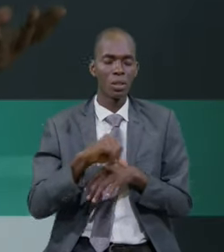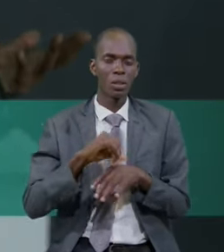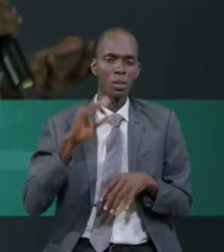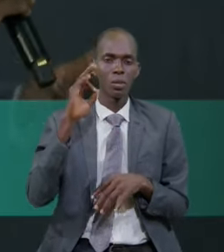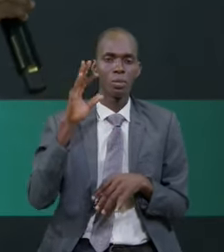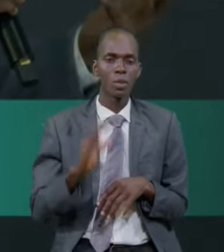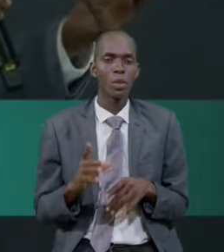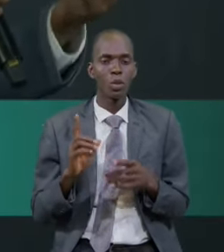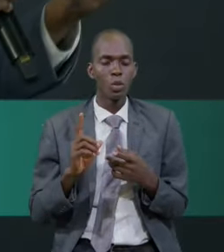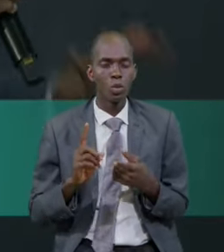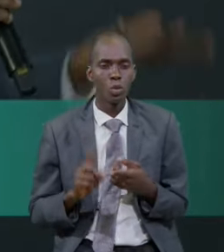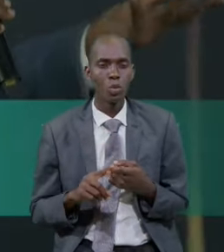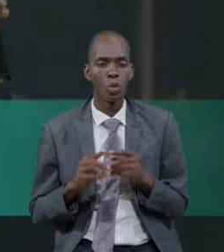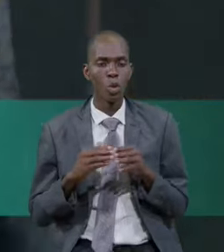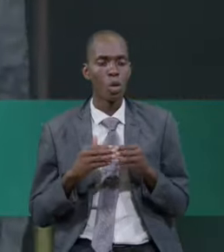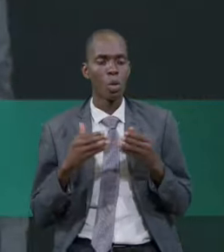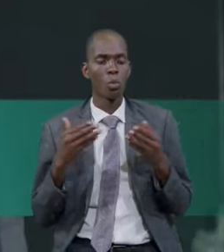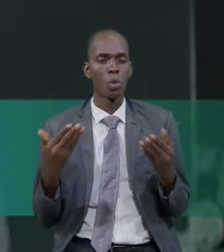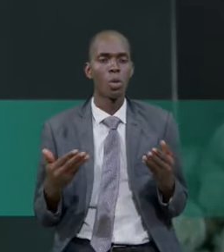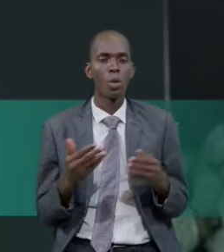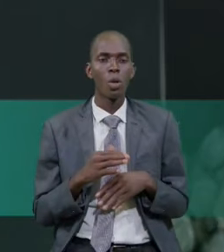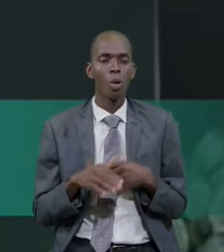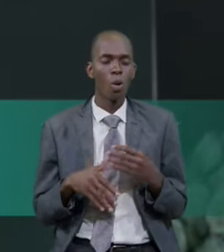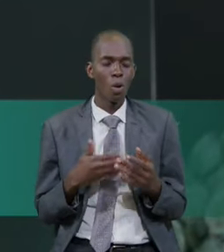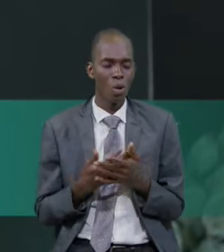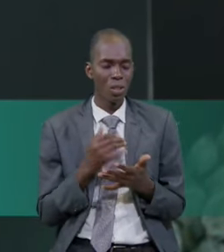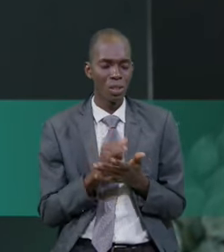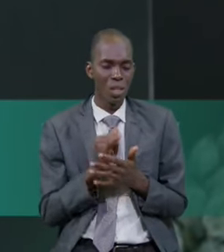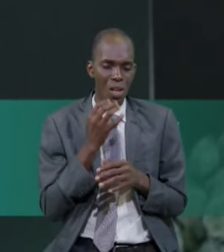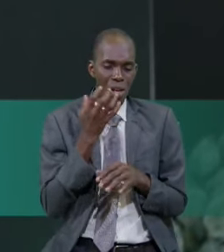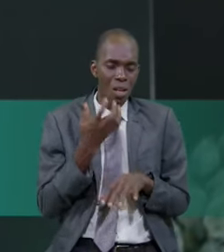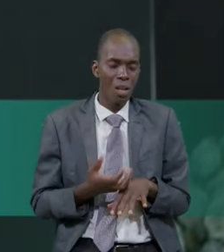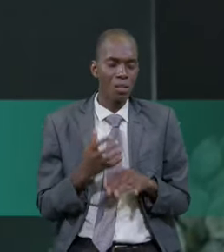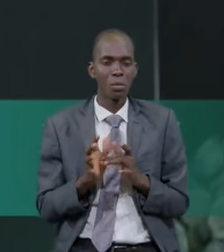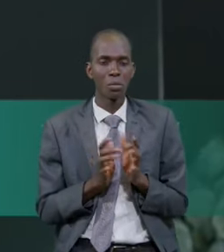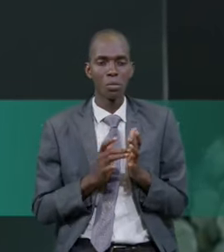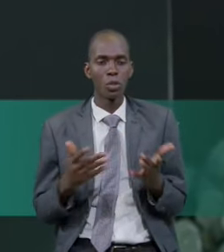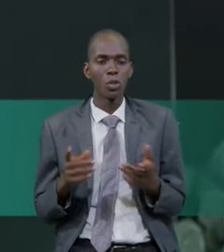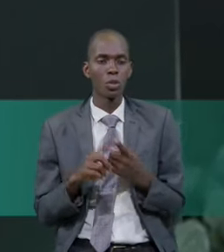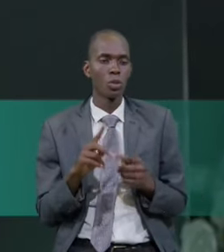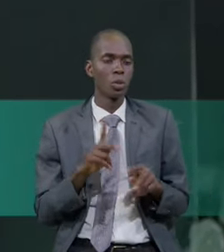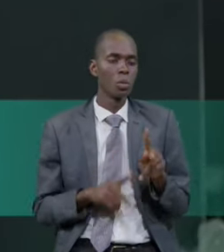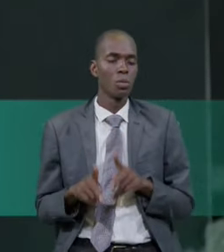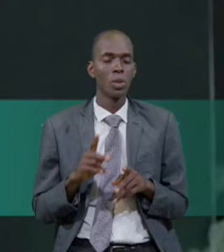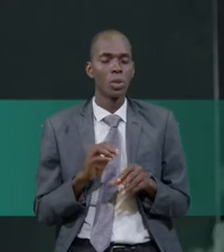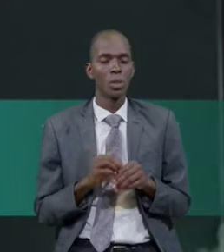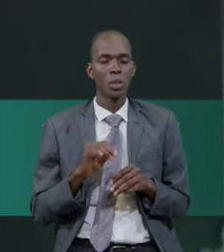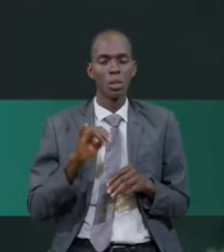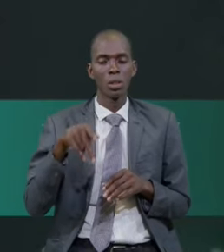d'ouvrir et d'expliquer ces écritures, ces passages des écritures difficiles à comprendre. Psaume